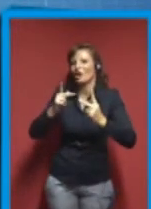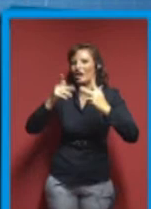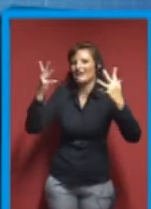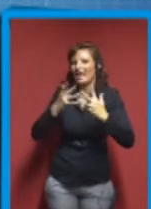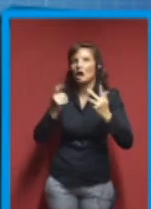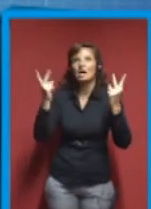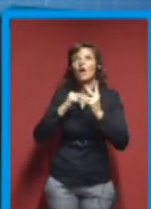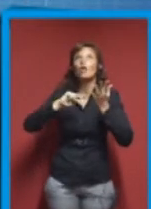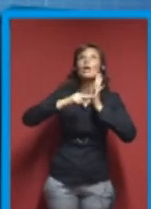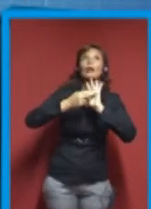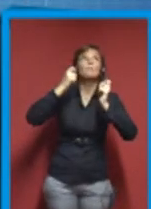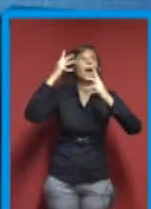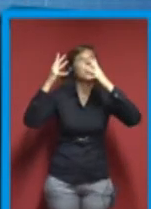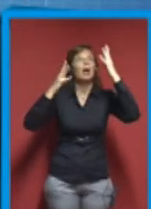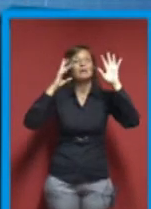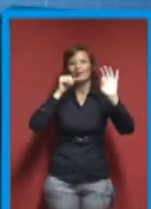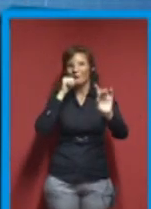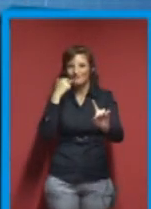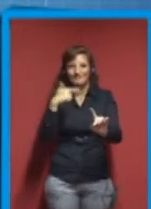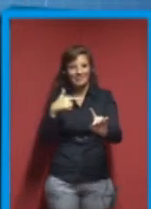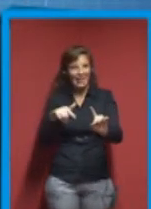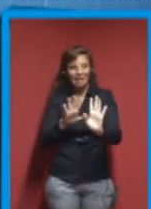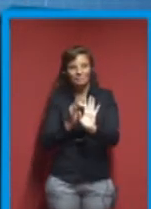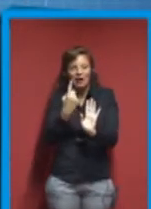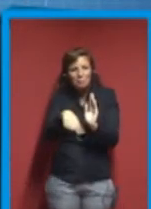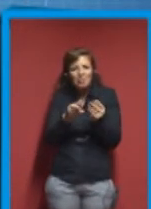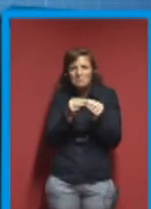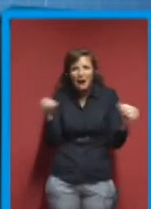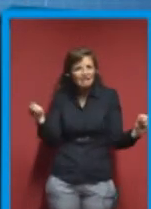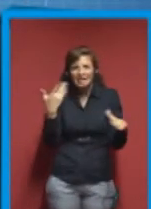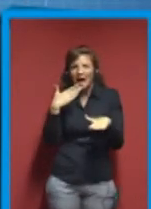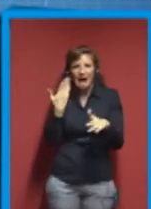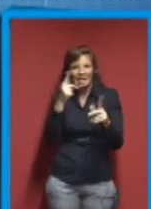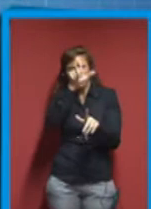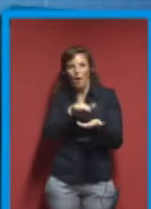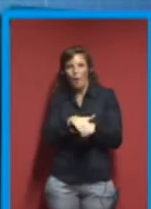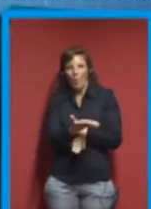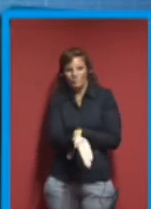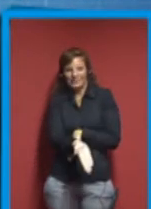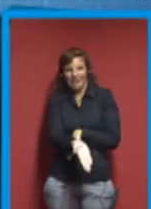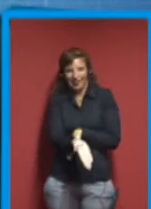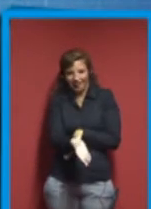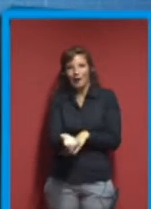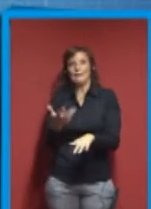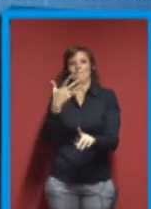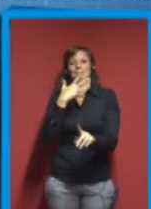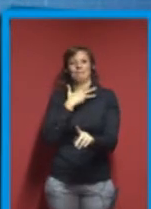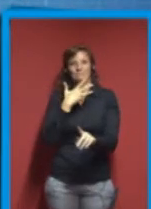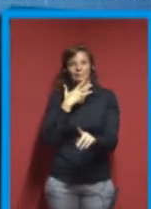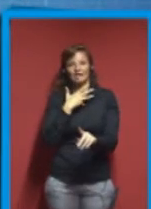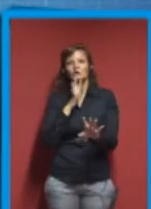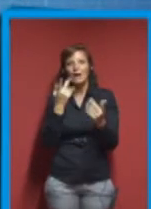per fare tutte le cose. Questi sono i materiali che usa. Allora, abbiamo qui